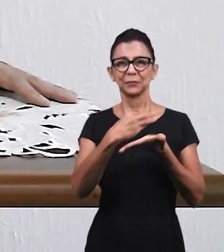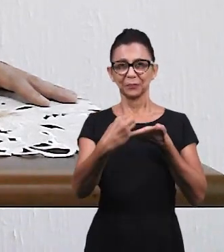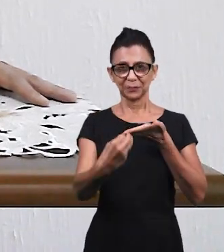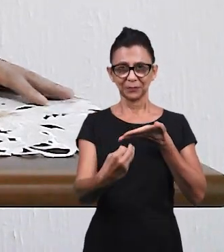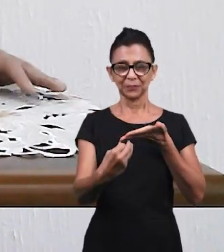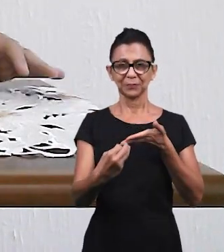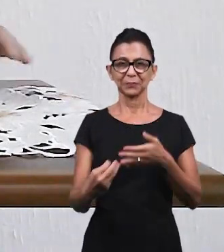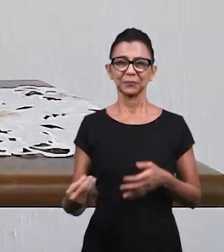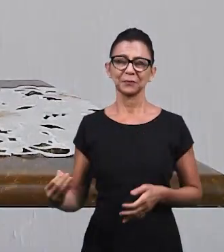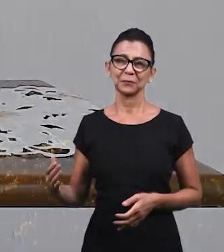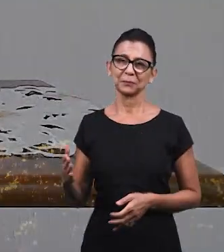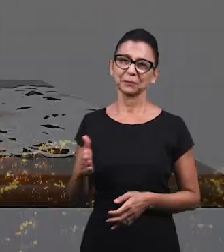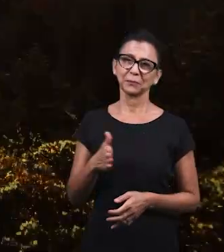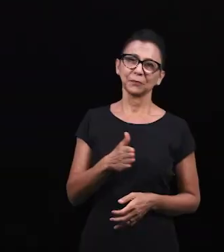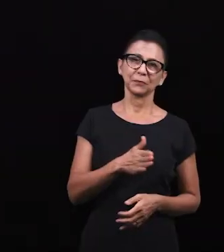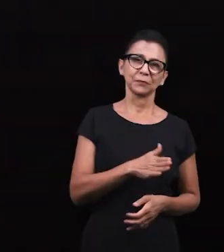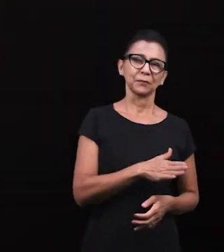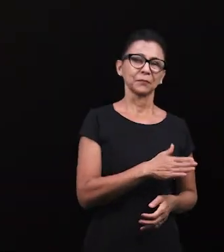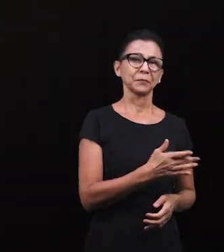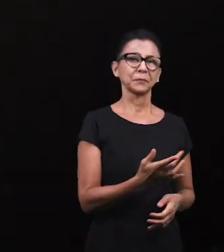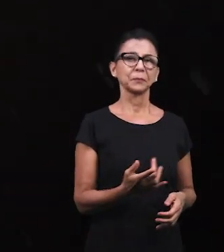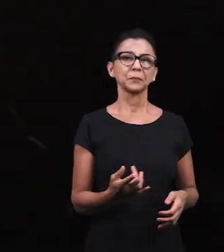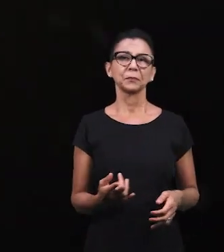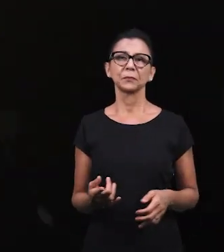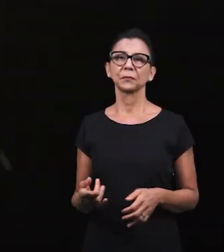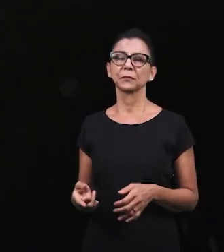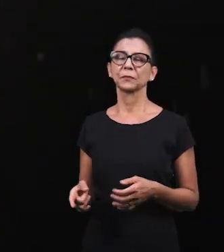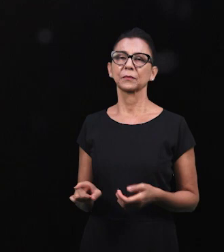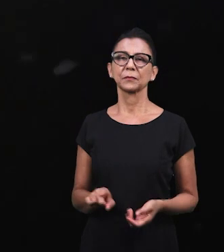споем поклонение Богу.